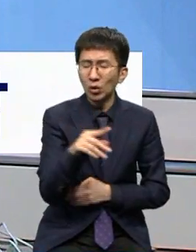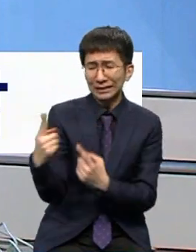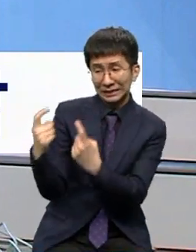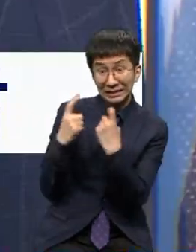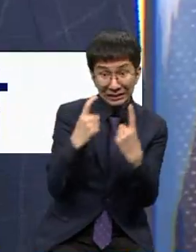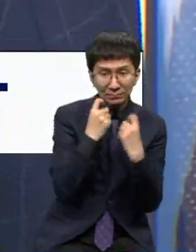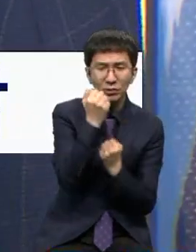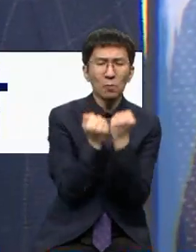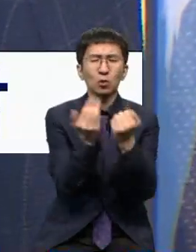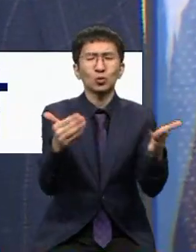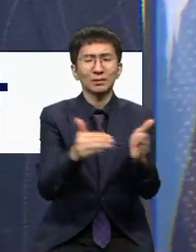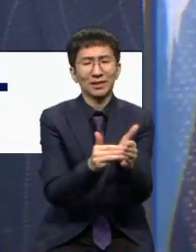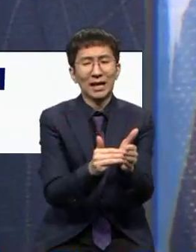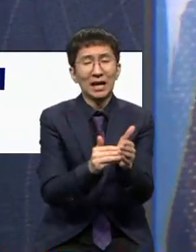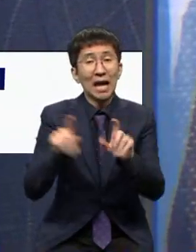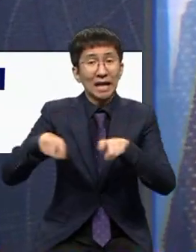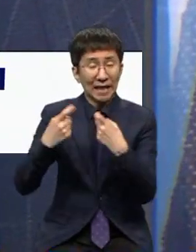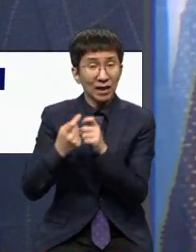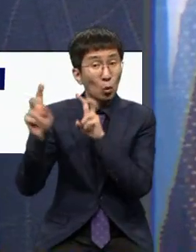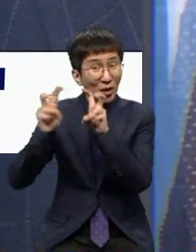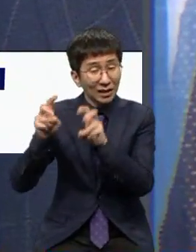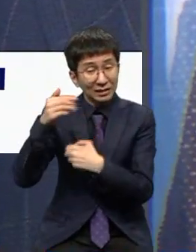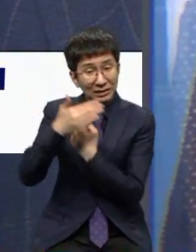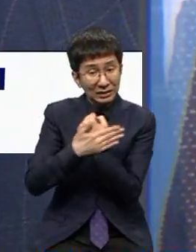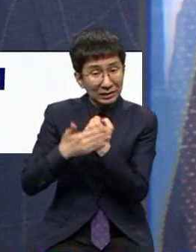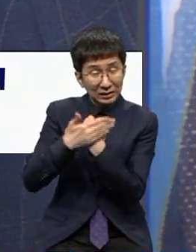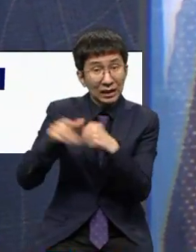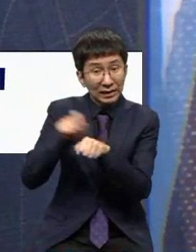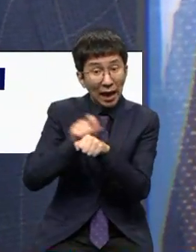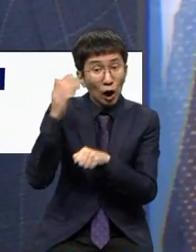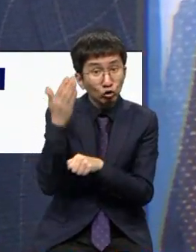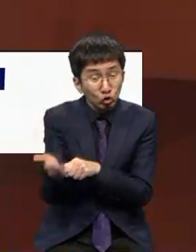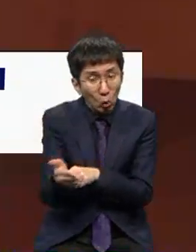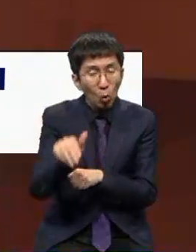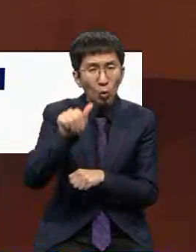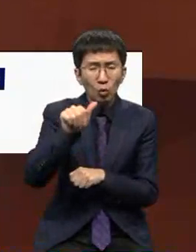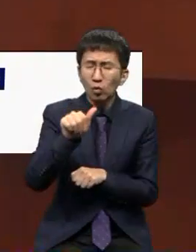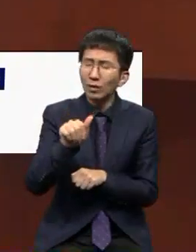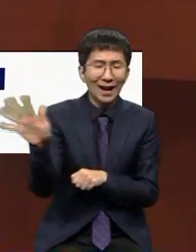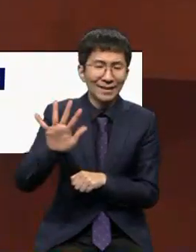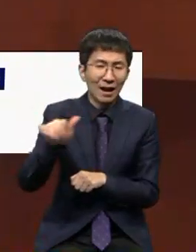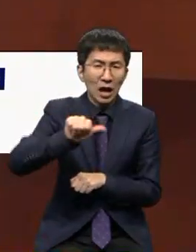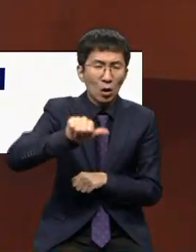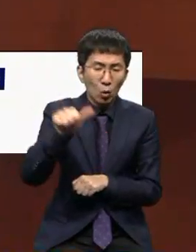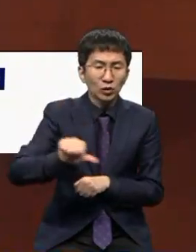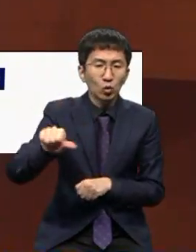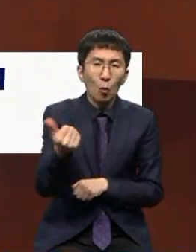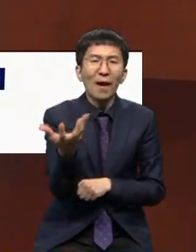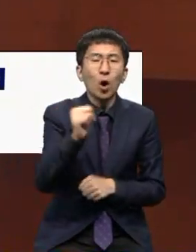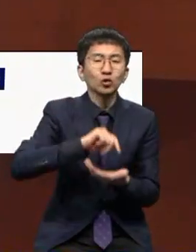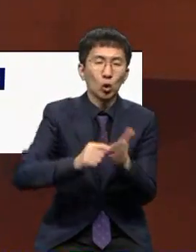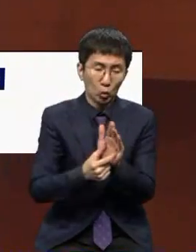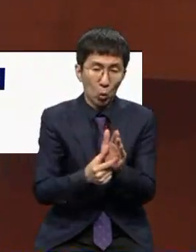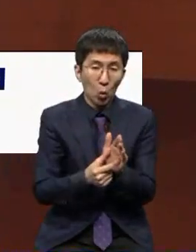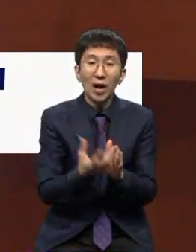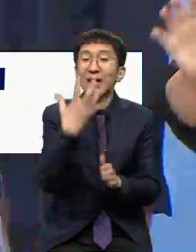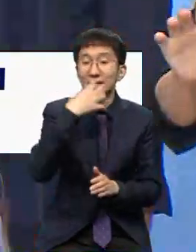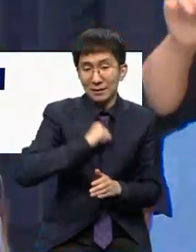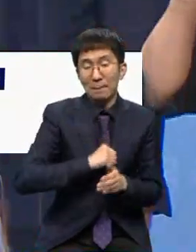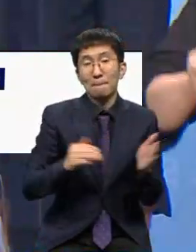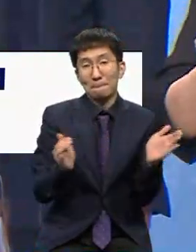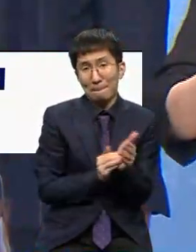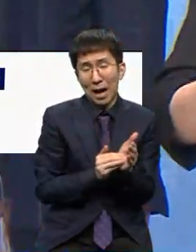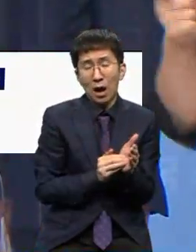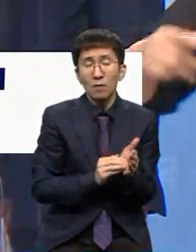반박했습니다. 민간 개발에 따른 특혜를 맡고 5,500억 원 넘게 시민의 이익으로 환수한 모범적 공익사업이라며